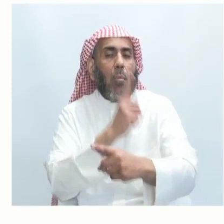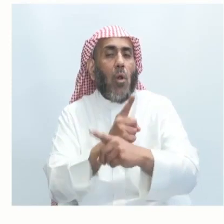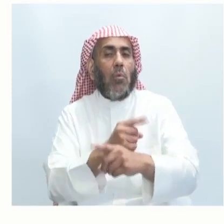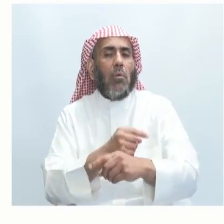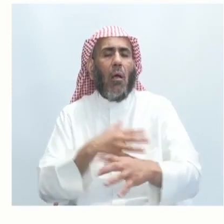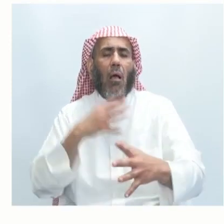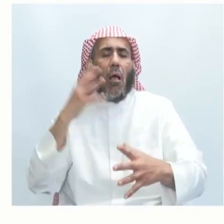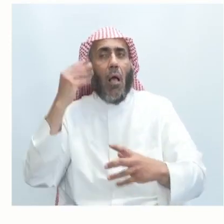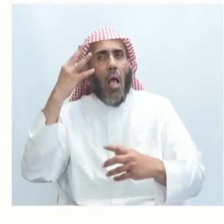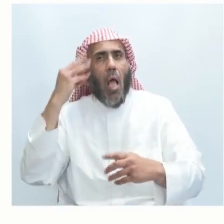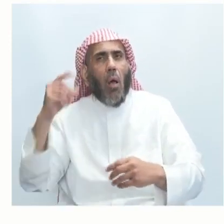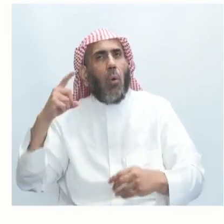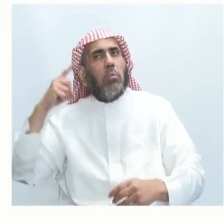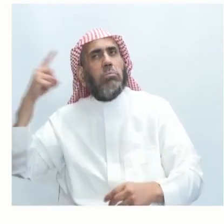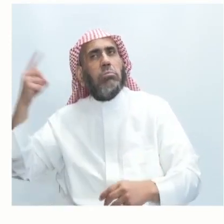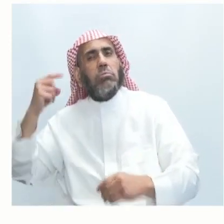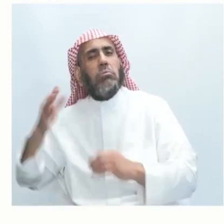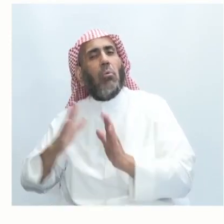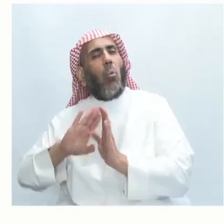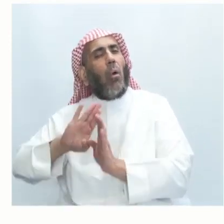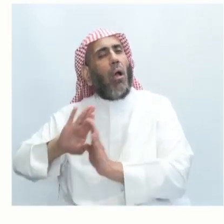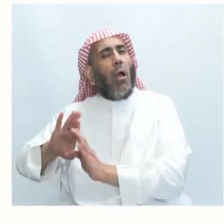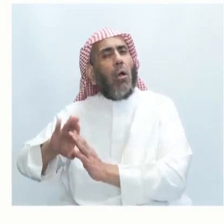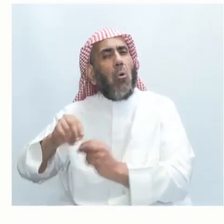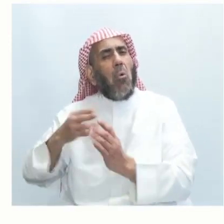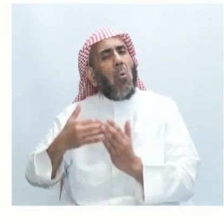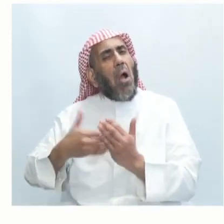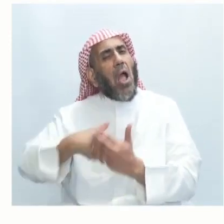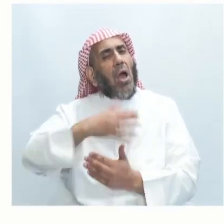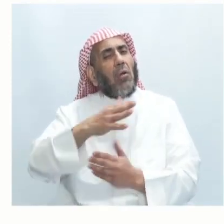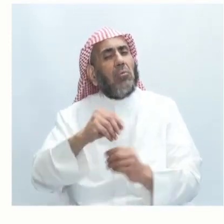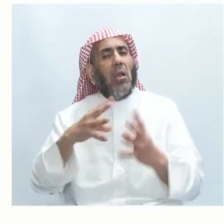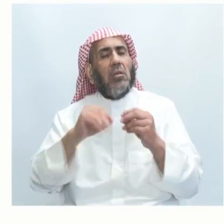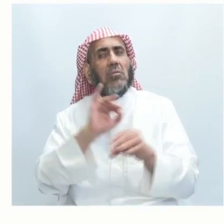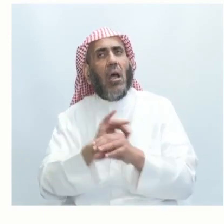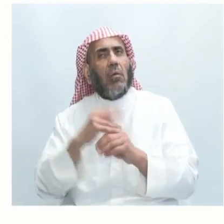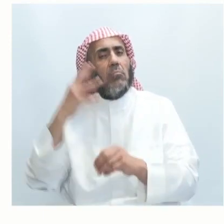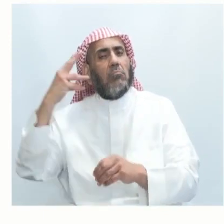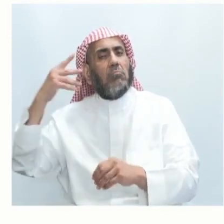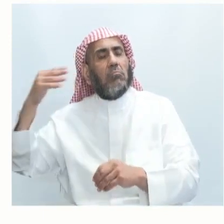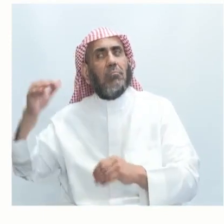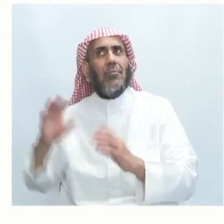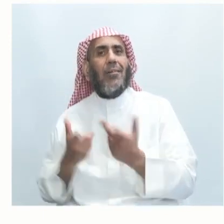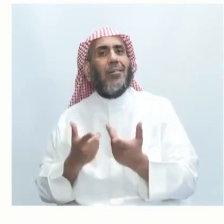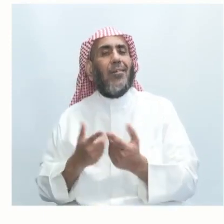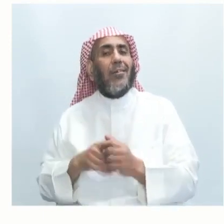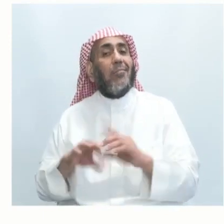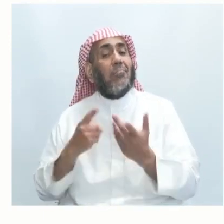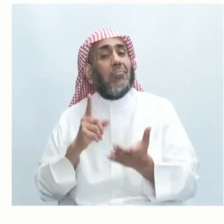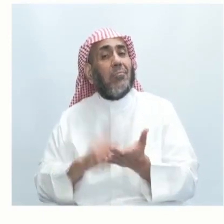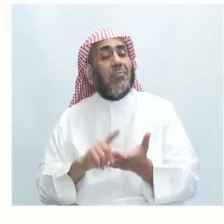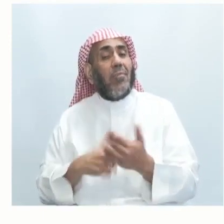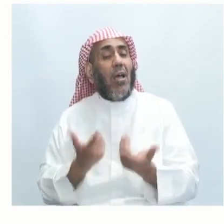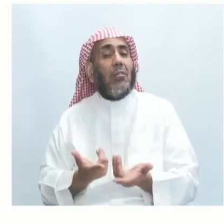يسرح بتفكيره ويبتعد ويخرج عن نطاق الشرح فان